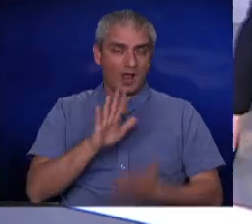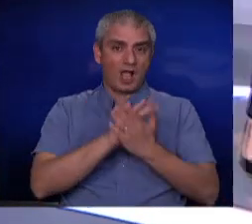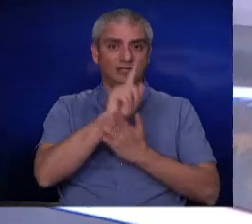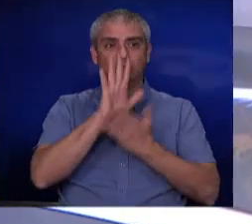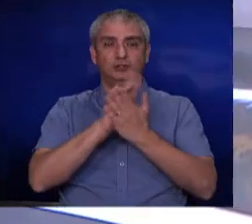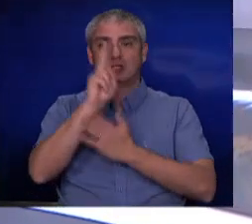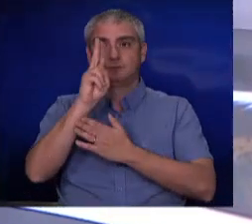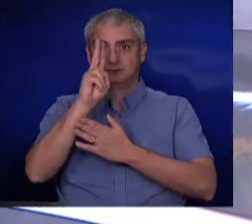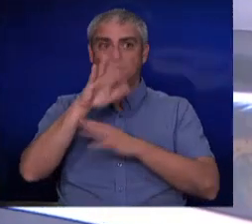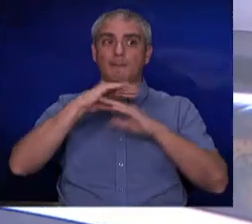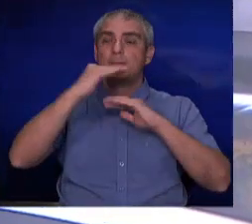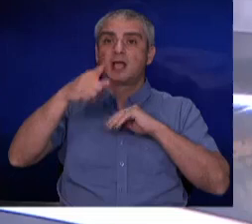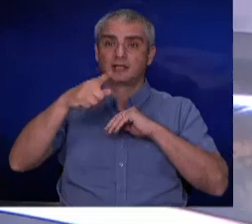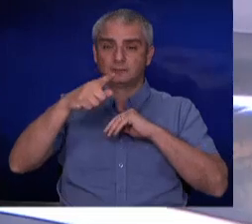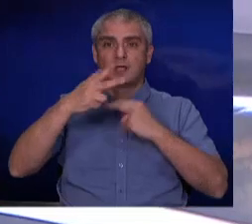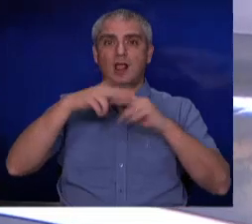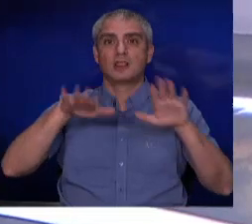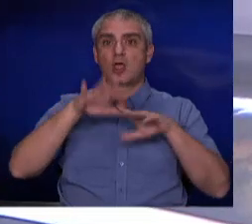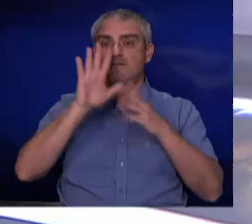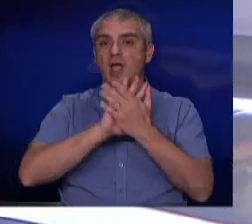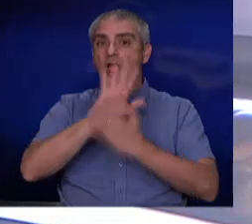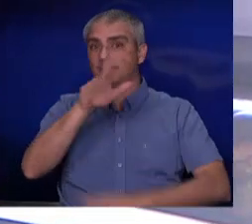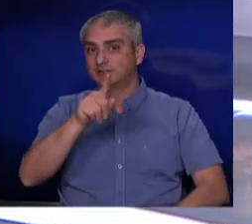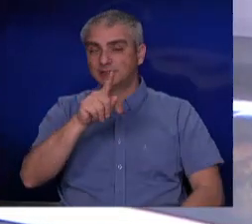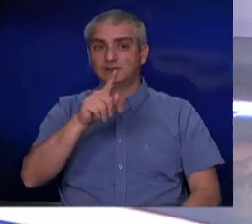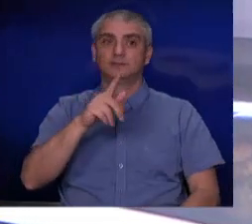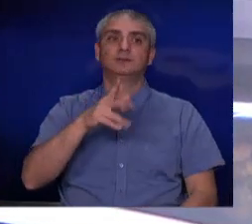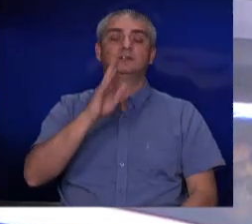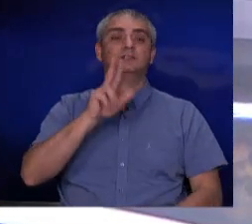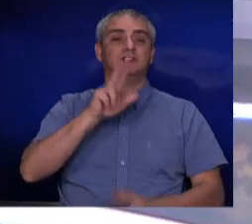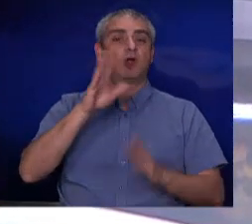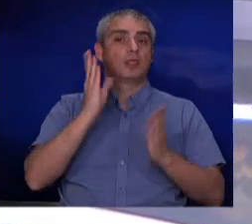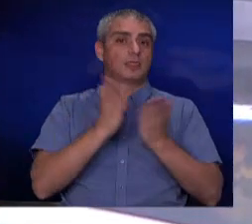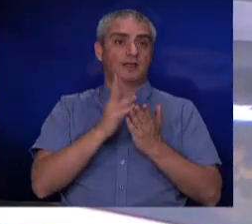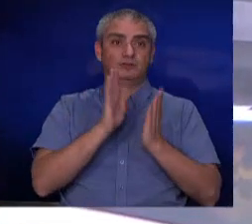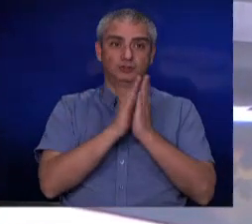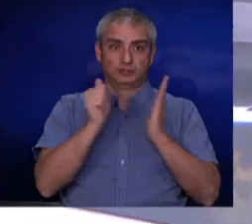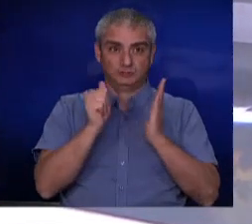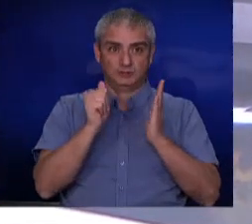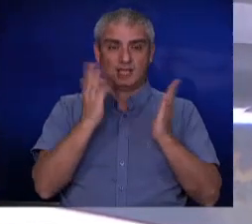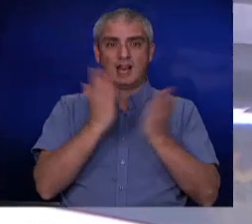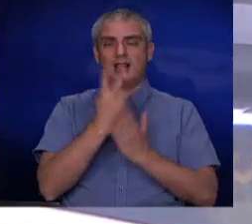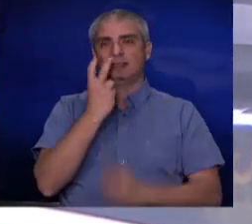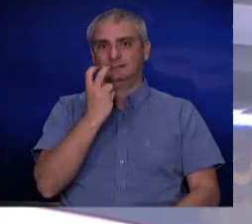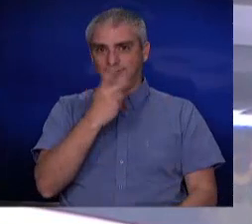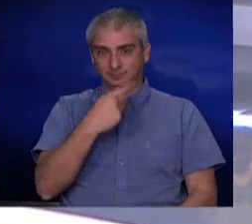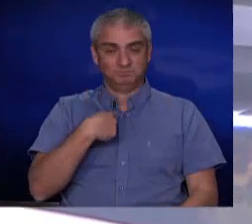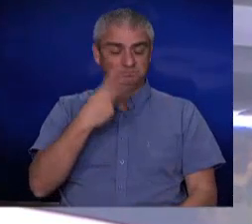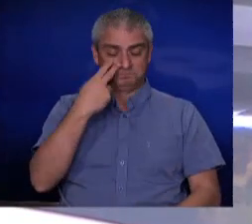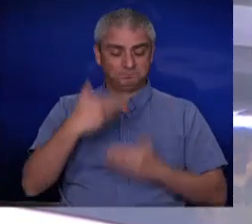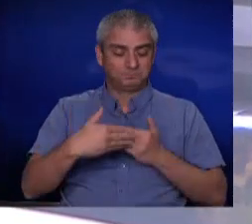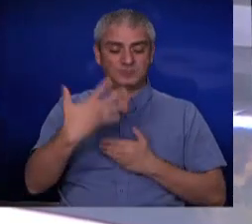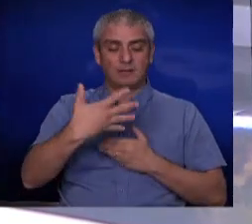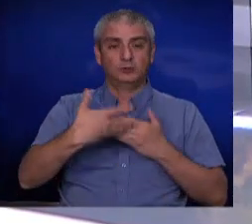11-12 מעלות בהרים, לאורך מישור חוף 15-18, בצפון הנגב 16, אילת 20 מעלות, והתשקיף שלנו לחמשת